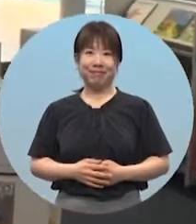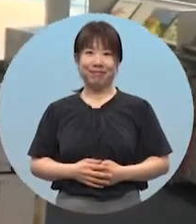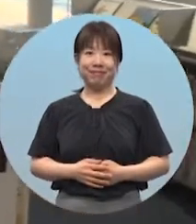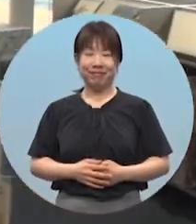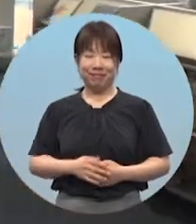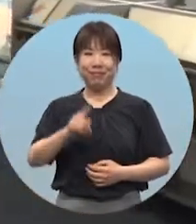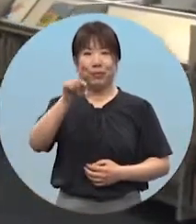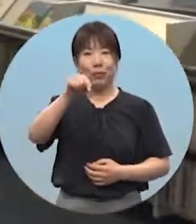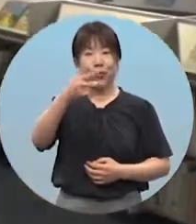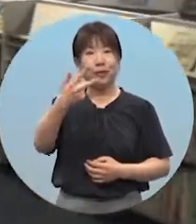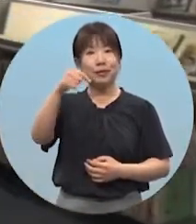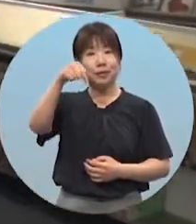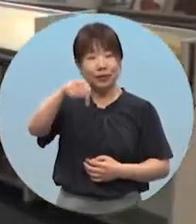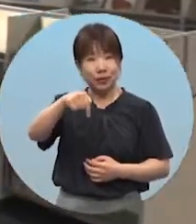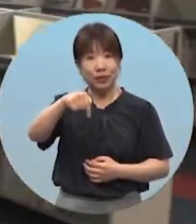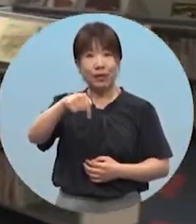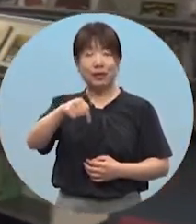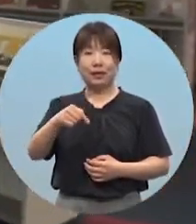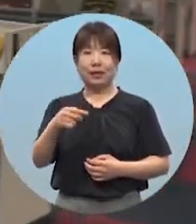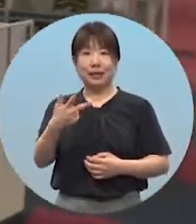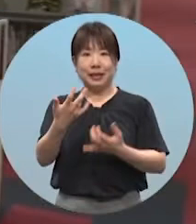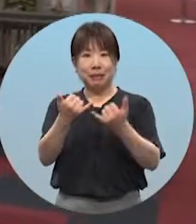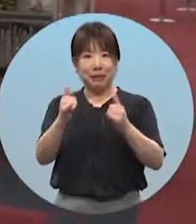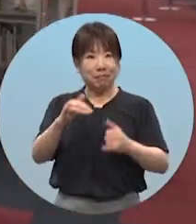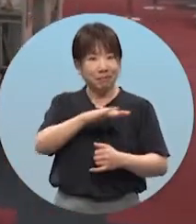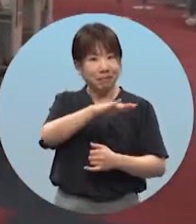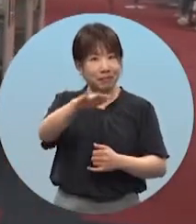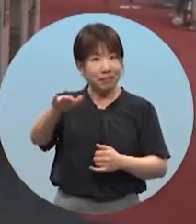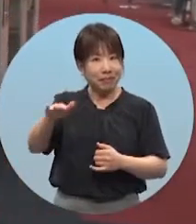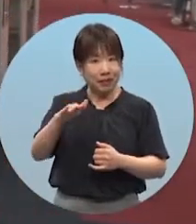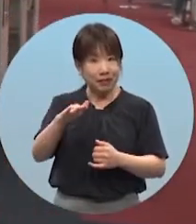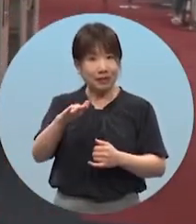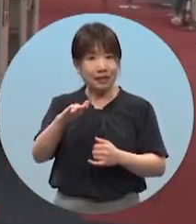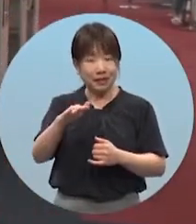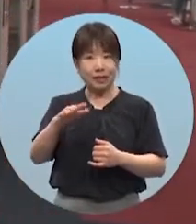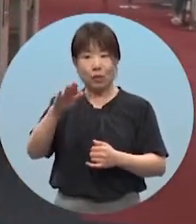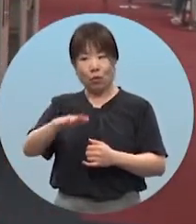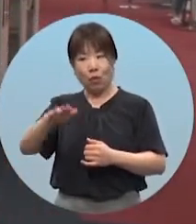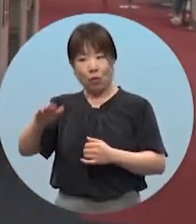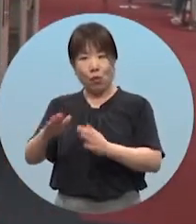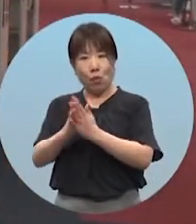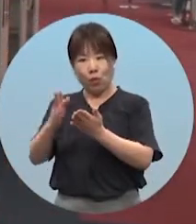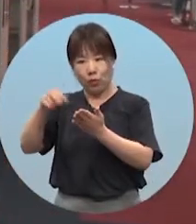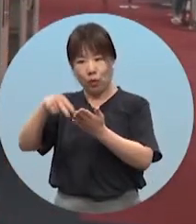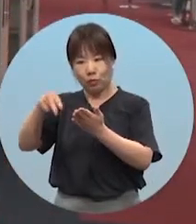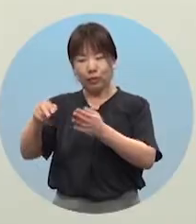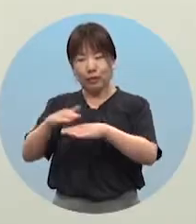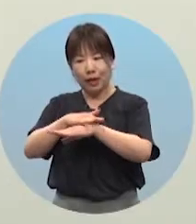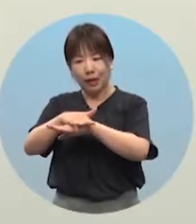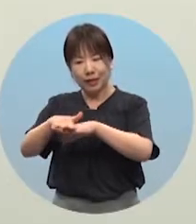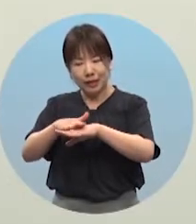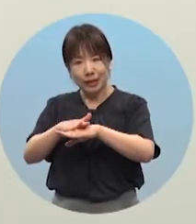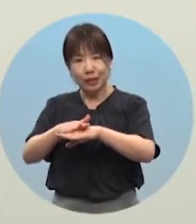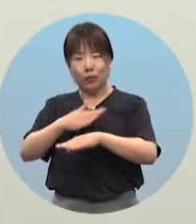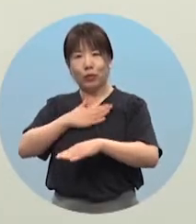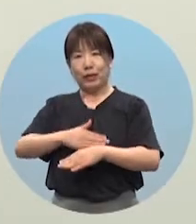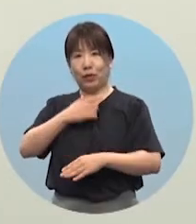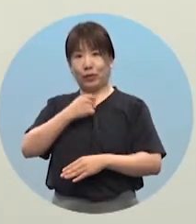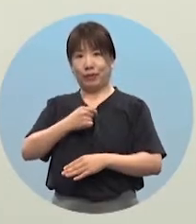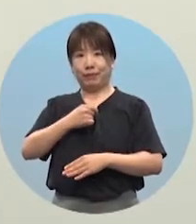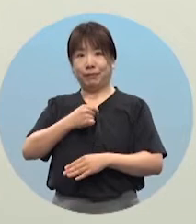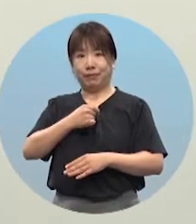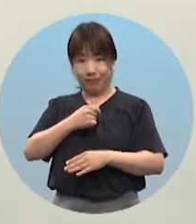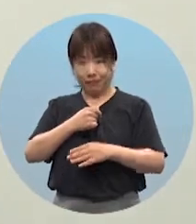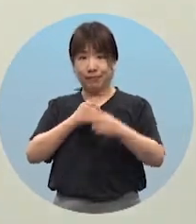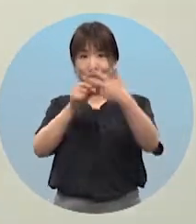野々市市では市民にもっと子どもの読書に関心を持ってほしいとの願いを込めて7月23